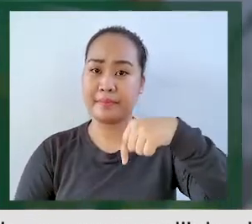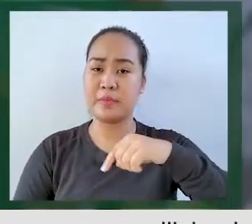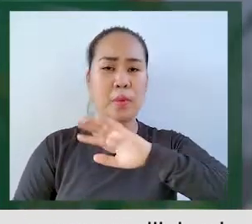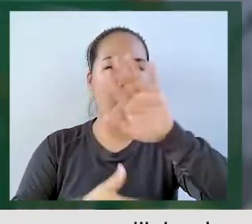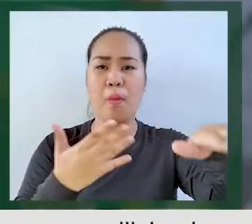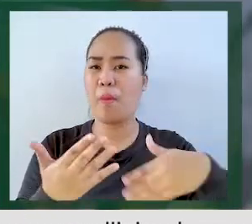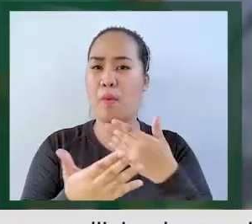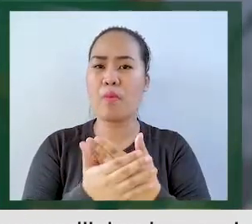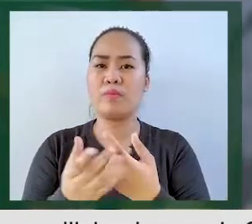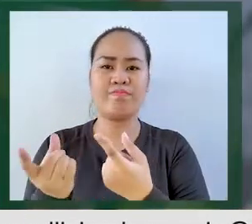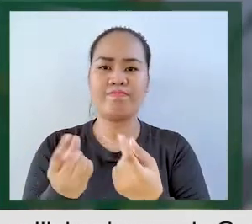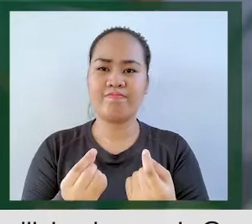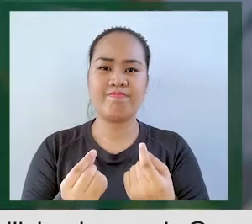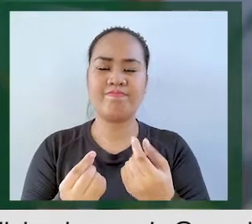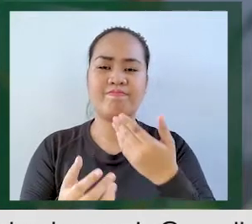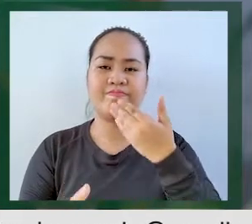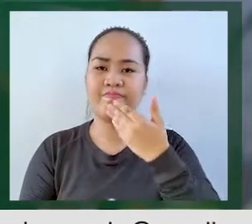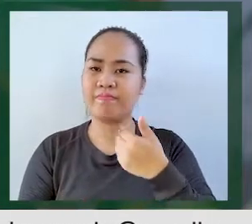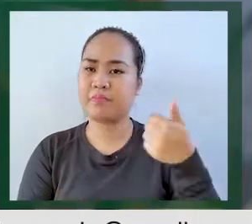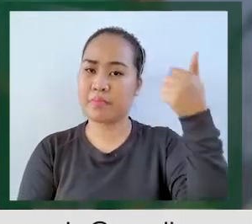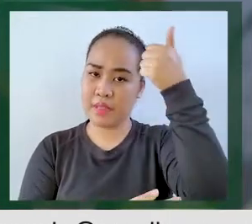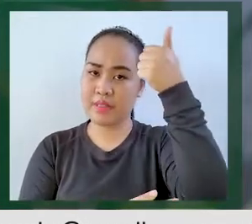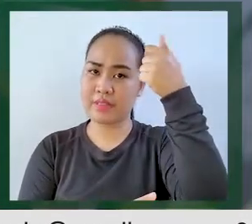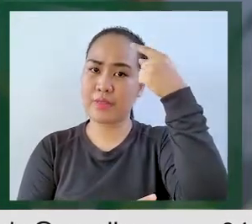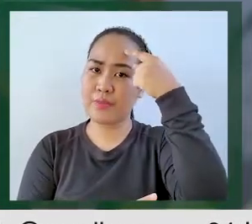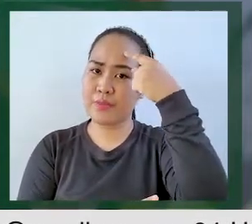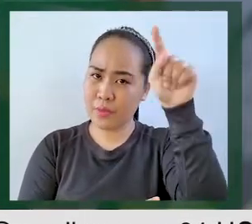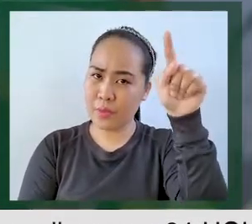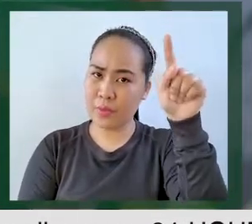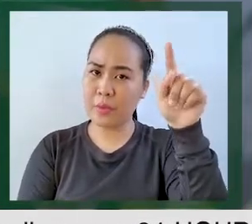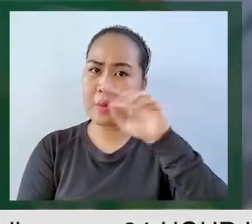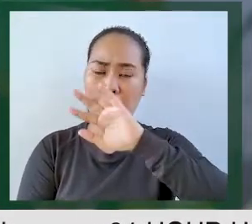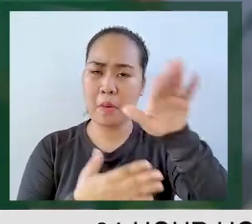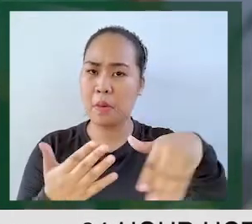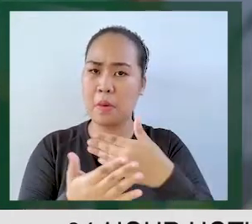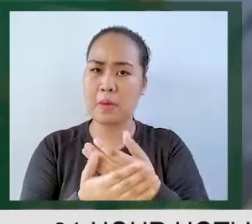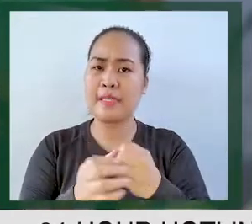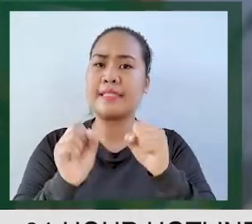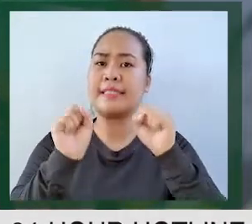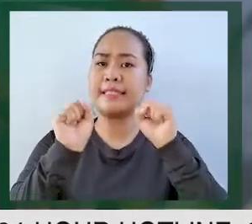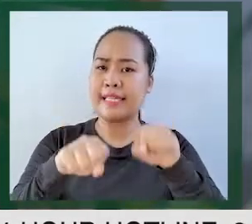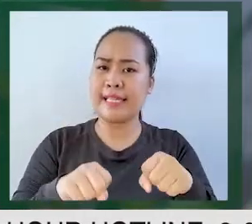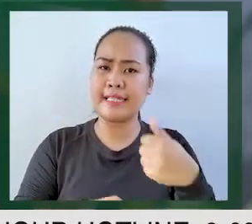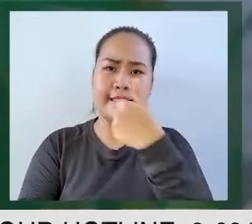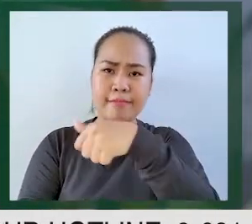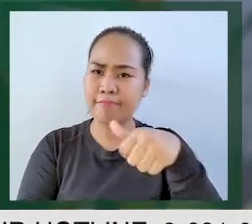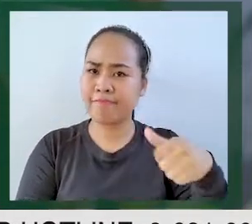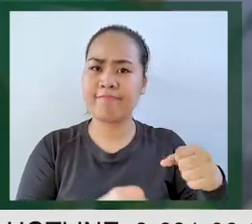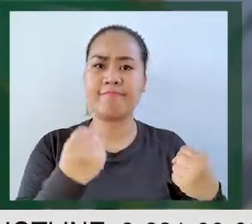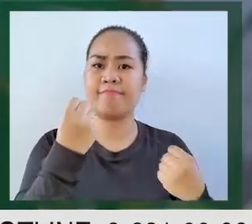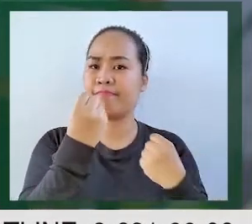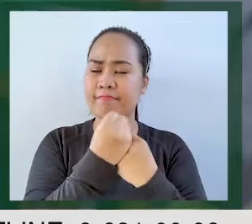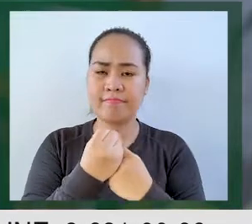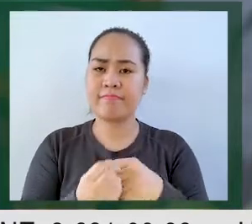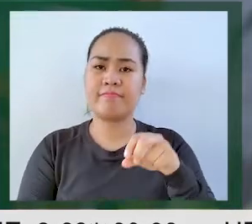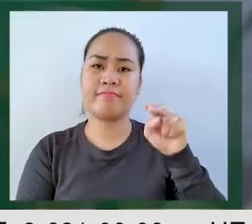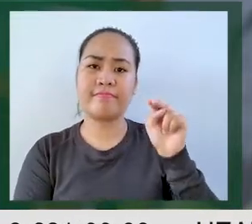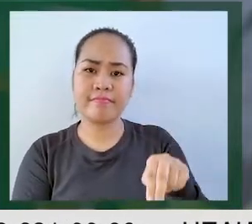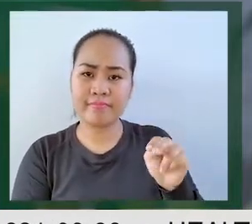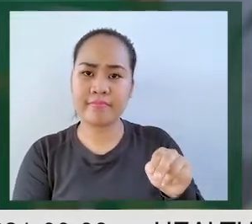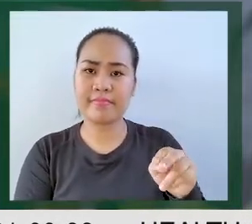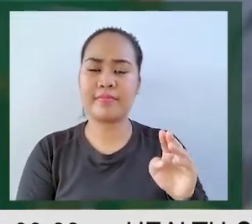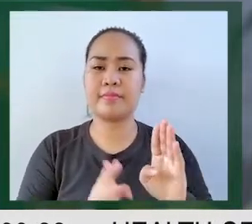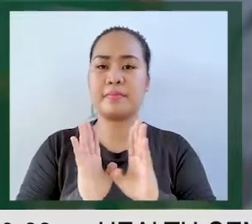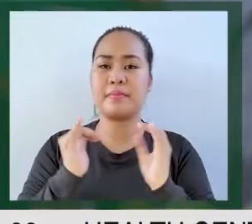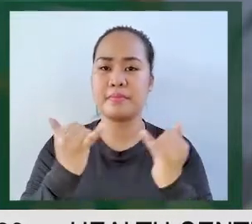ang lahat para po ating matugunan kung ano man ang mga pangangailangan ng ating mga